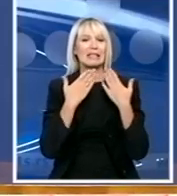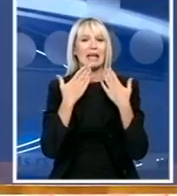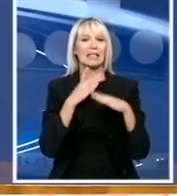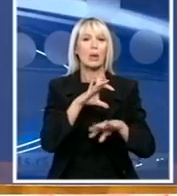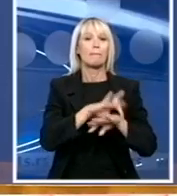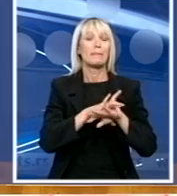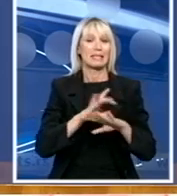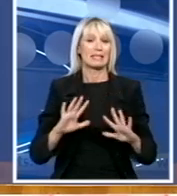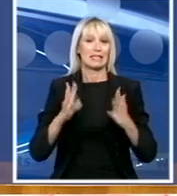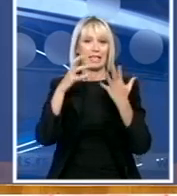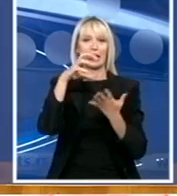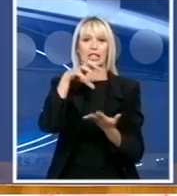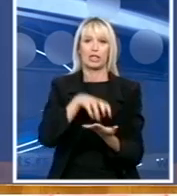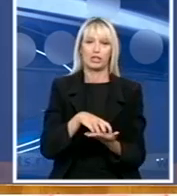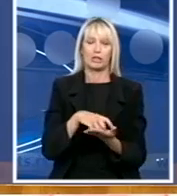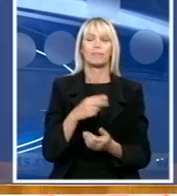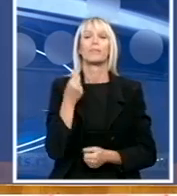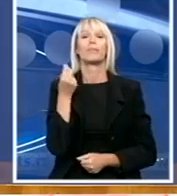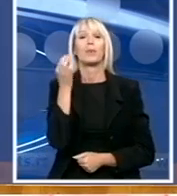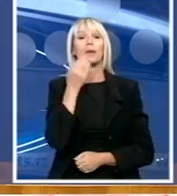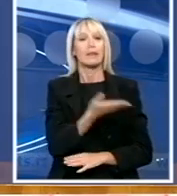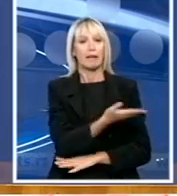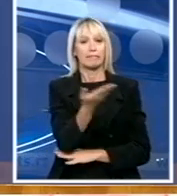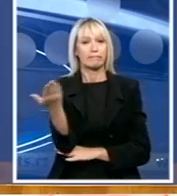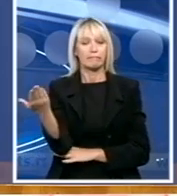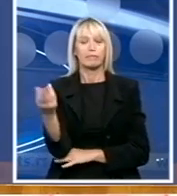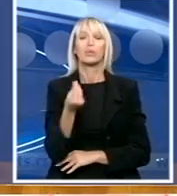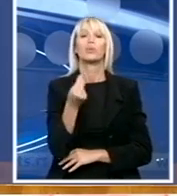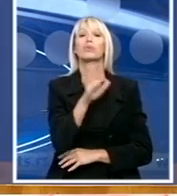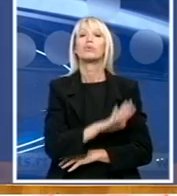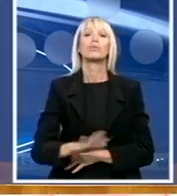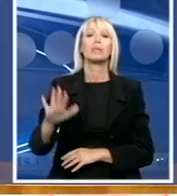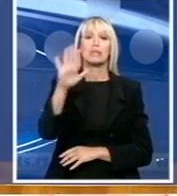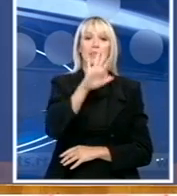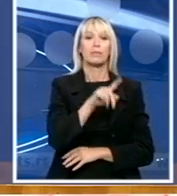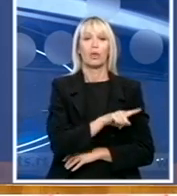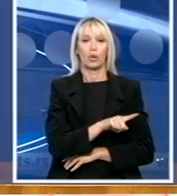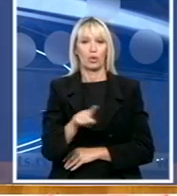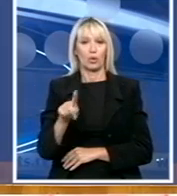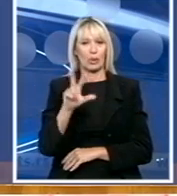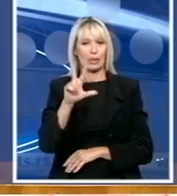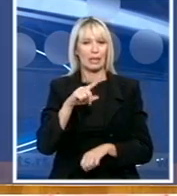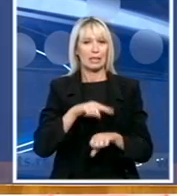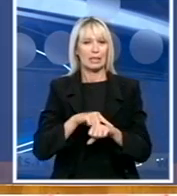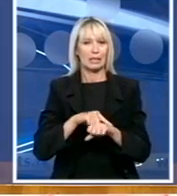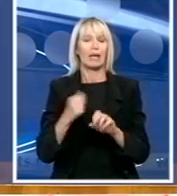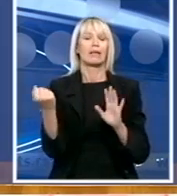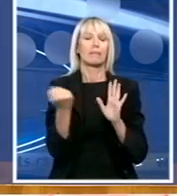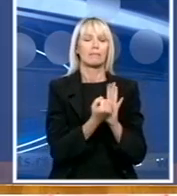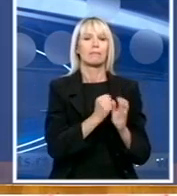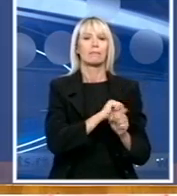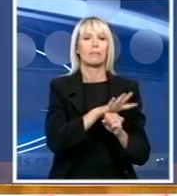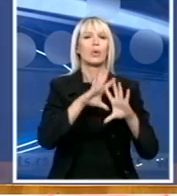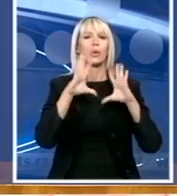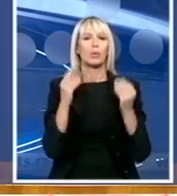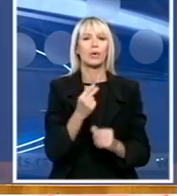štaba. Izvolite. Dobar dan svima. U Republici Srbije do 15 časova registrovano ukupno